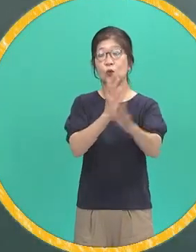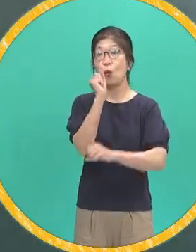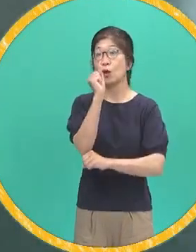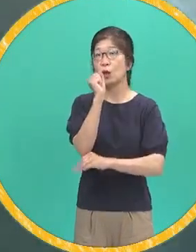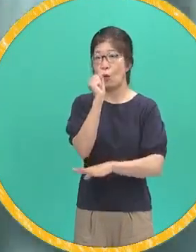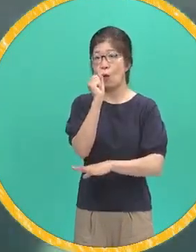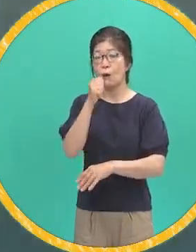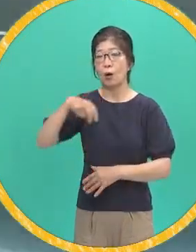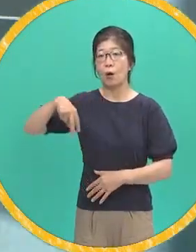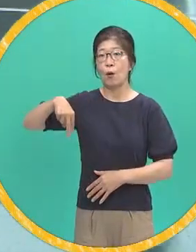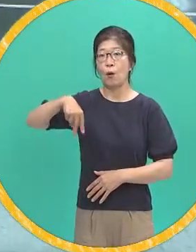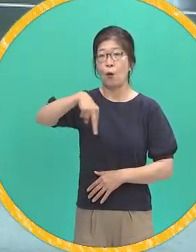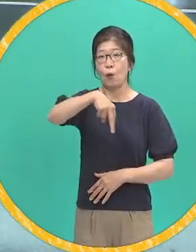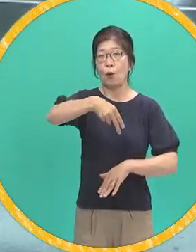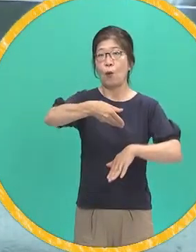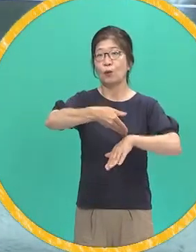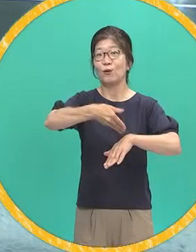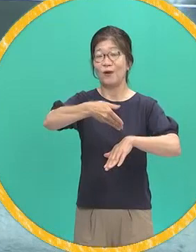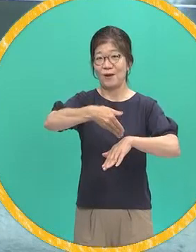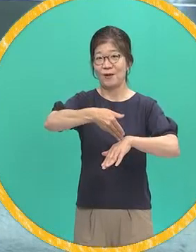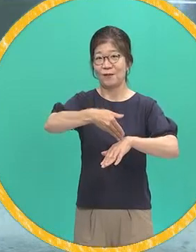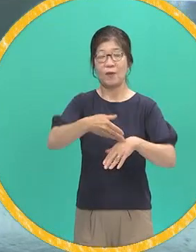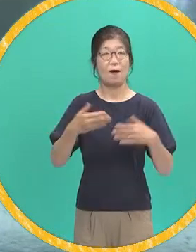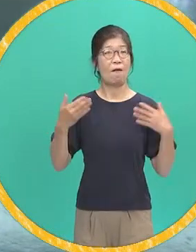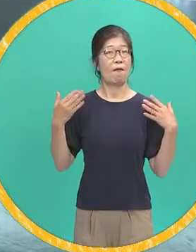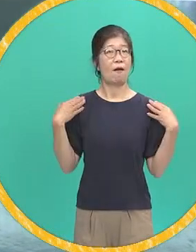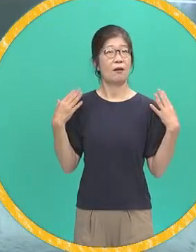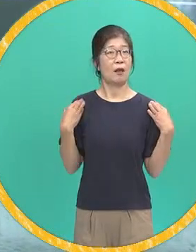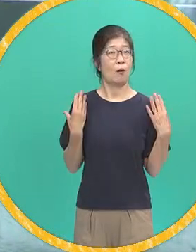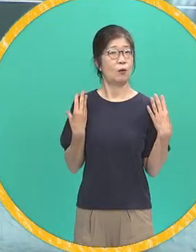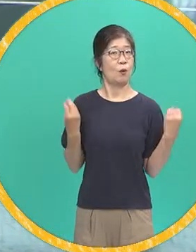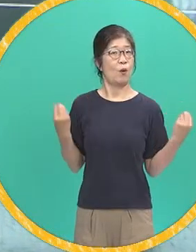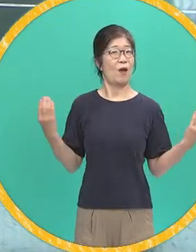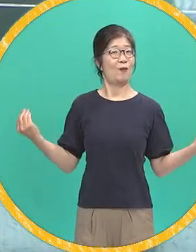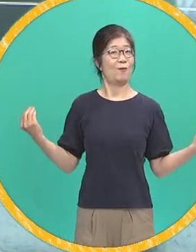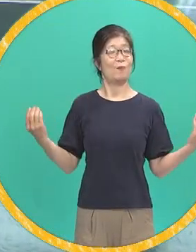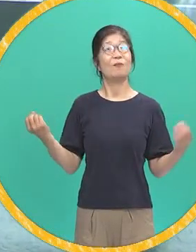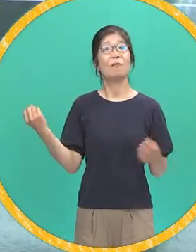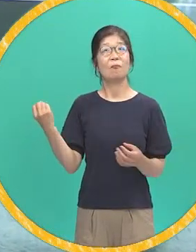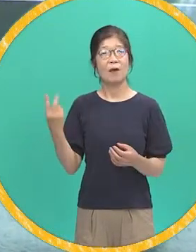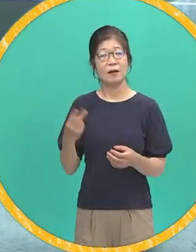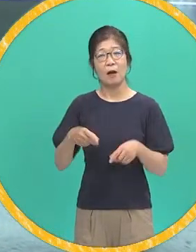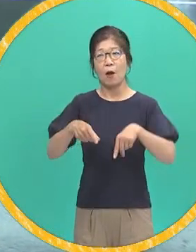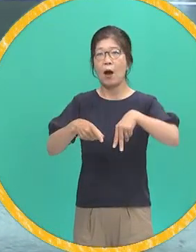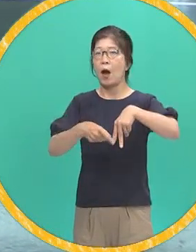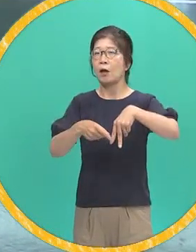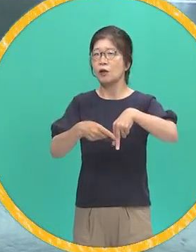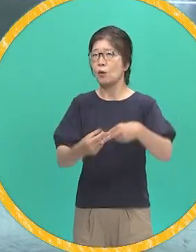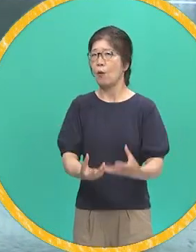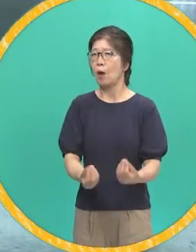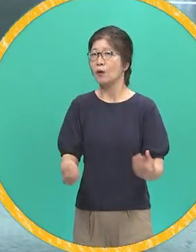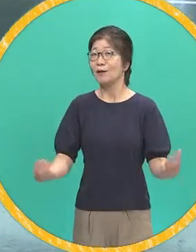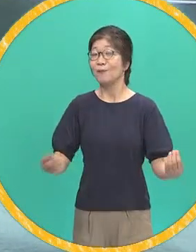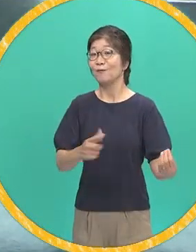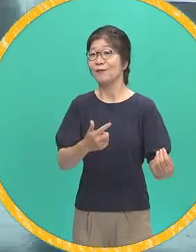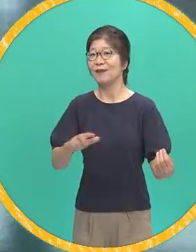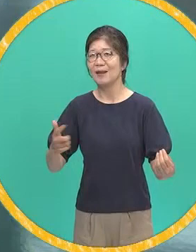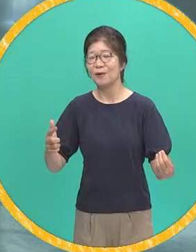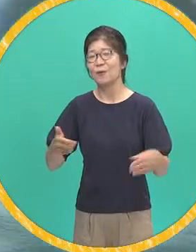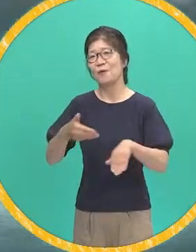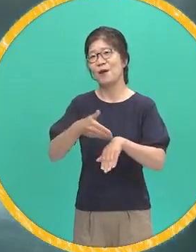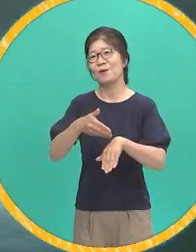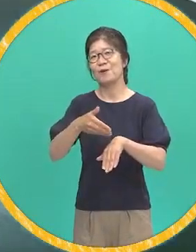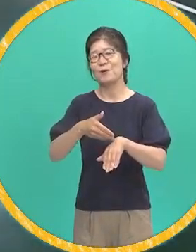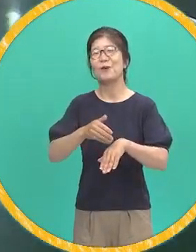を行っております肩をそろえて横を合わせる練習ですとかつま先を合わせたり細かい部分の体の使い方を合わせられる